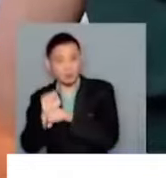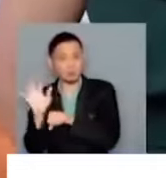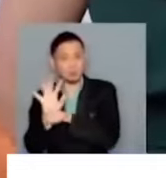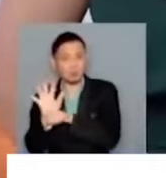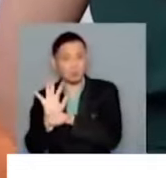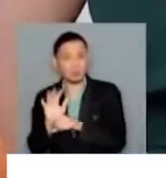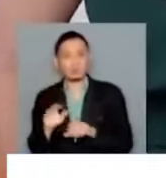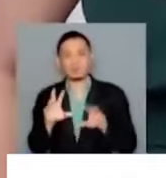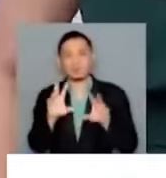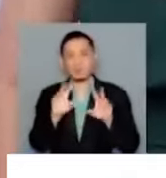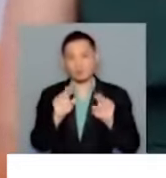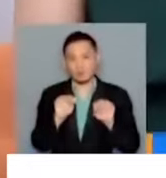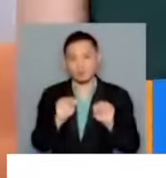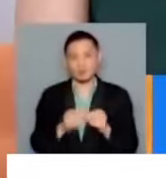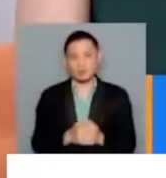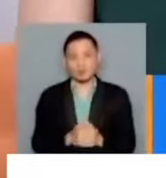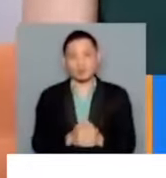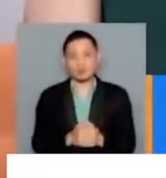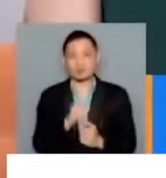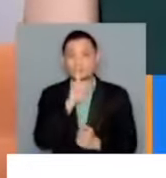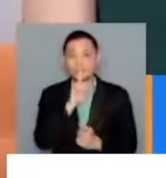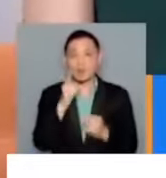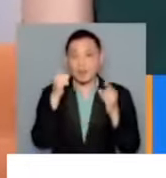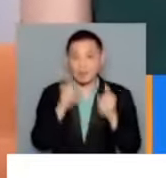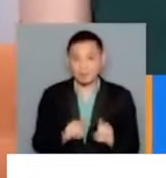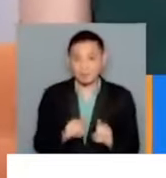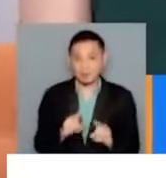sa aktual na sitwasyon.